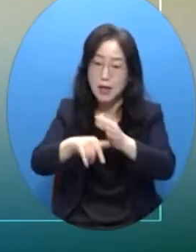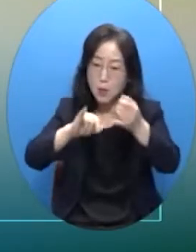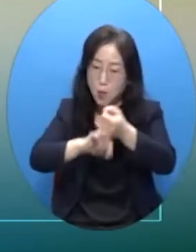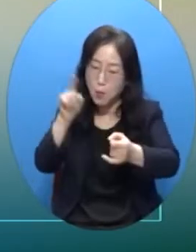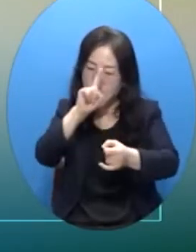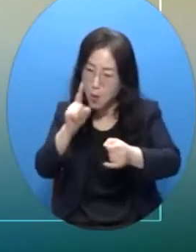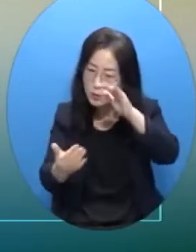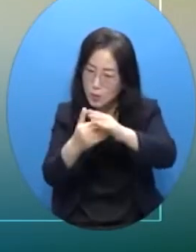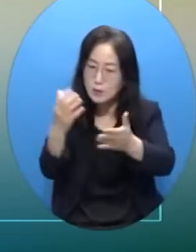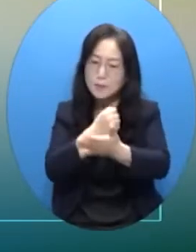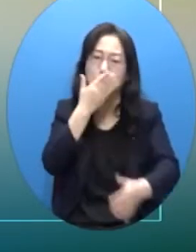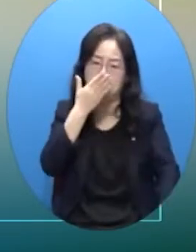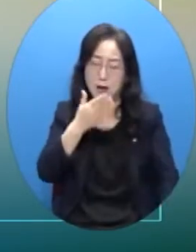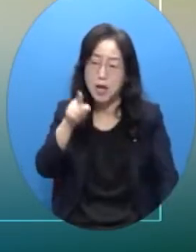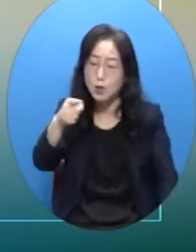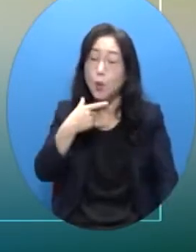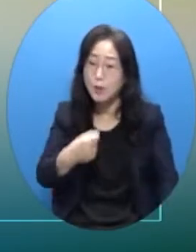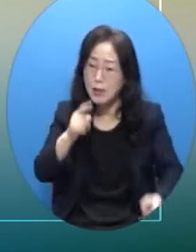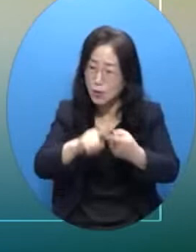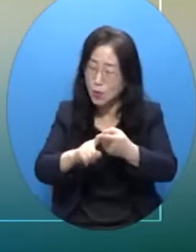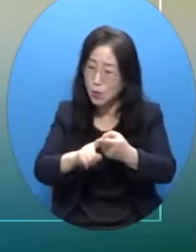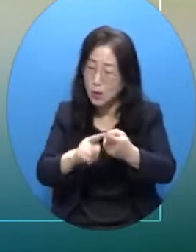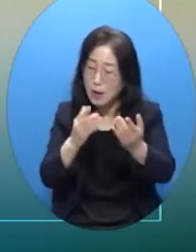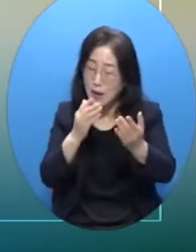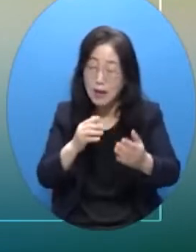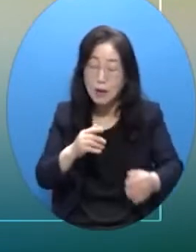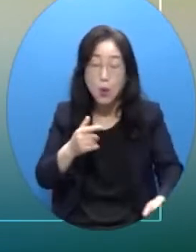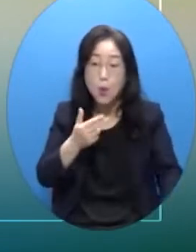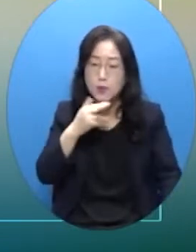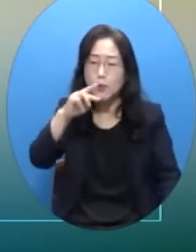사랑함은 그가 먼저 우리를 사랑하셨습니다.